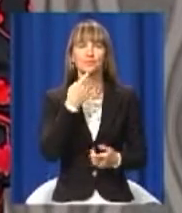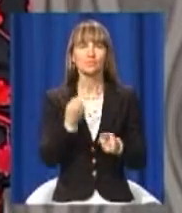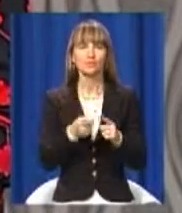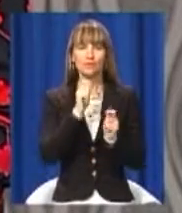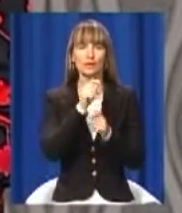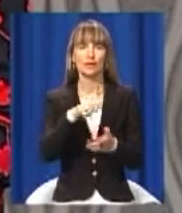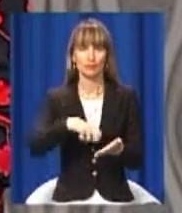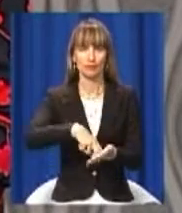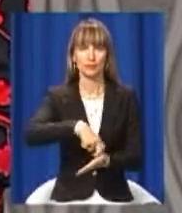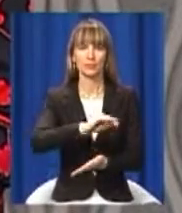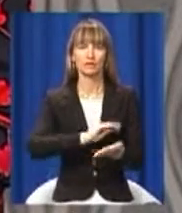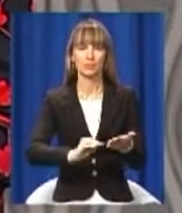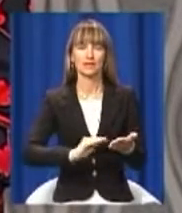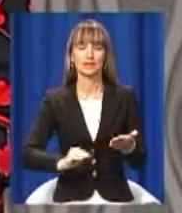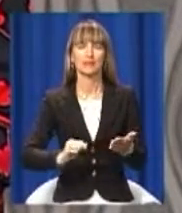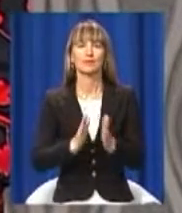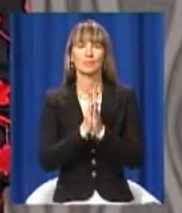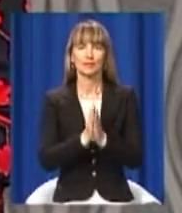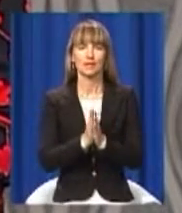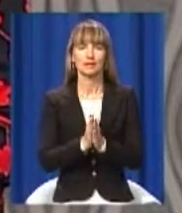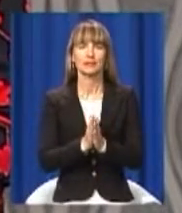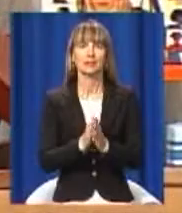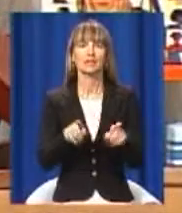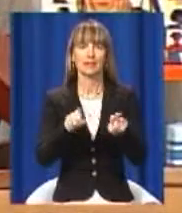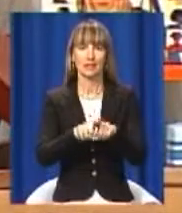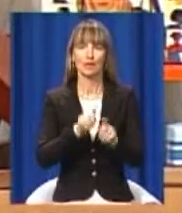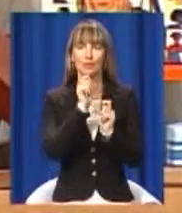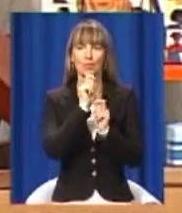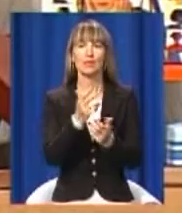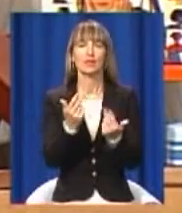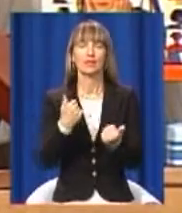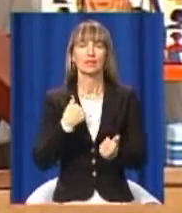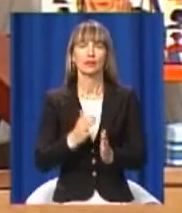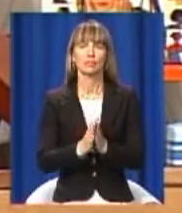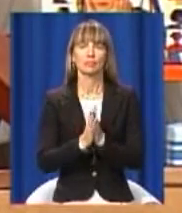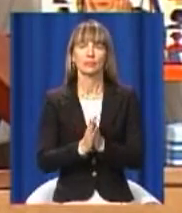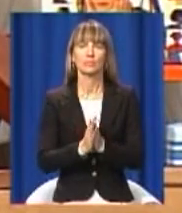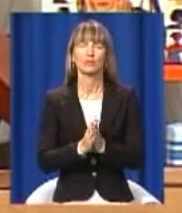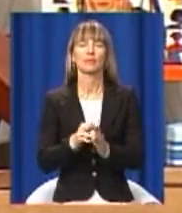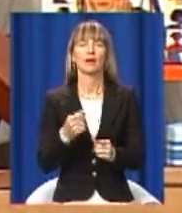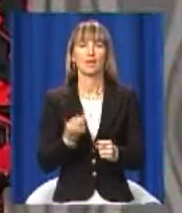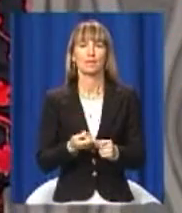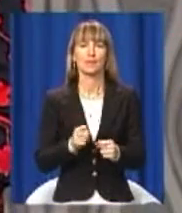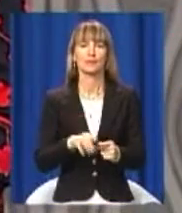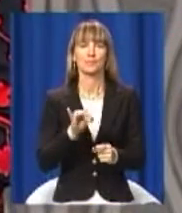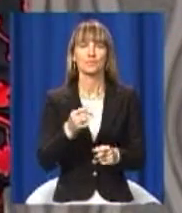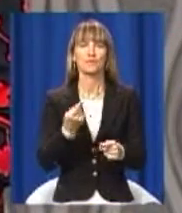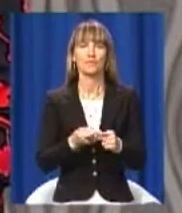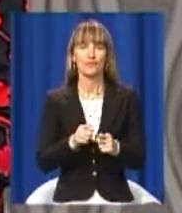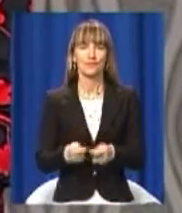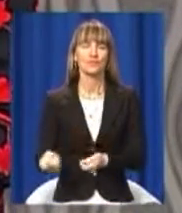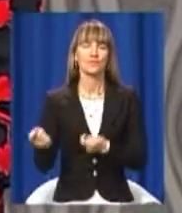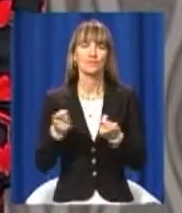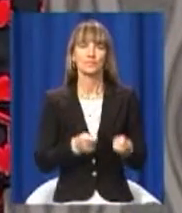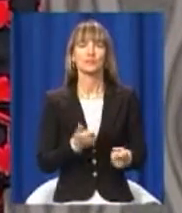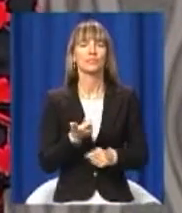йому писала листа, надсилала? Прохала їй про якісь певні подарунки? Так, я прохала саме про це. І він тобі саме це і